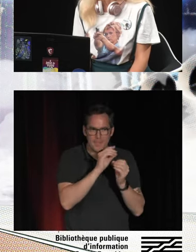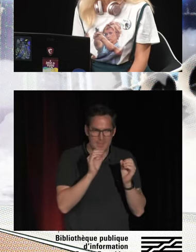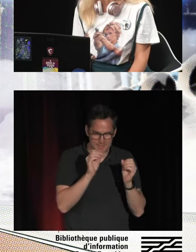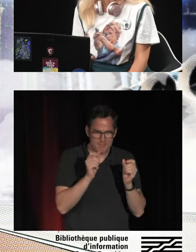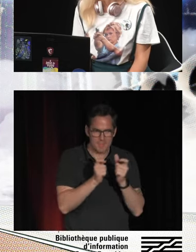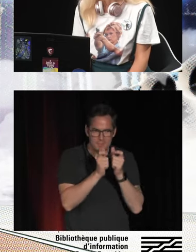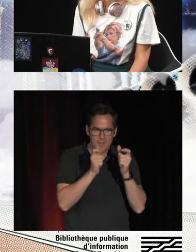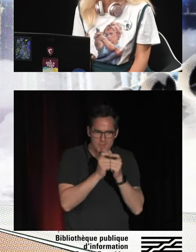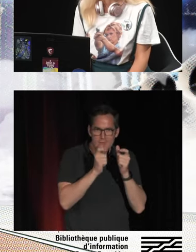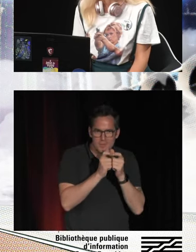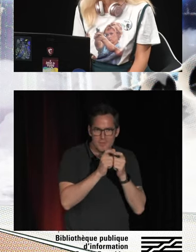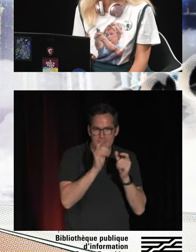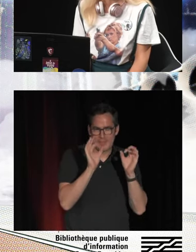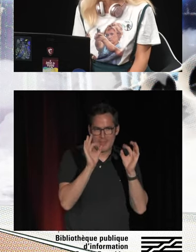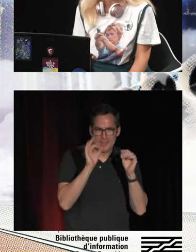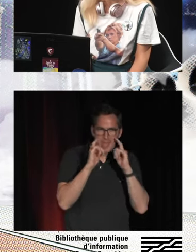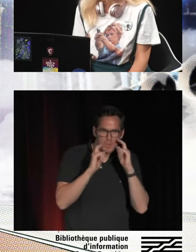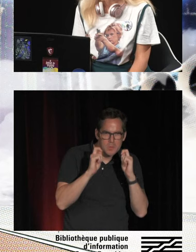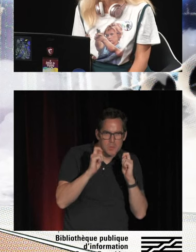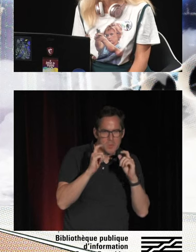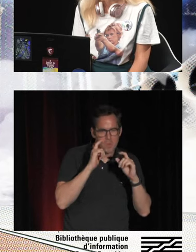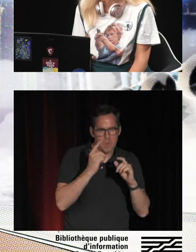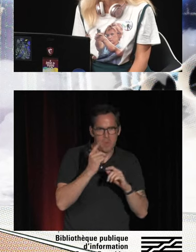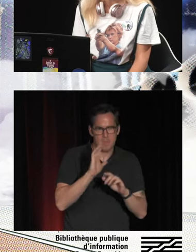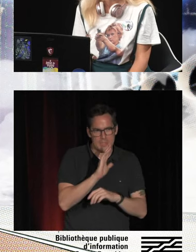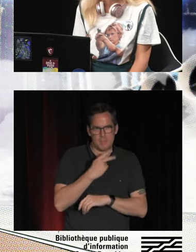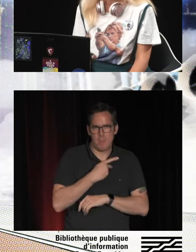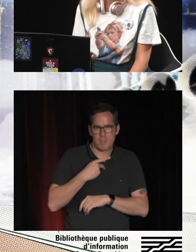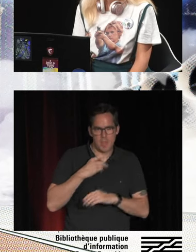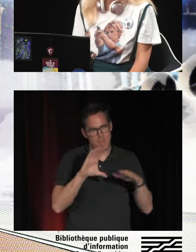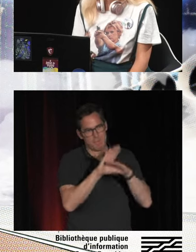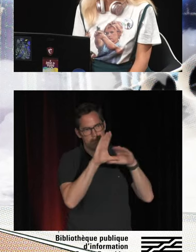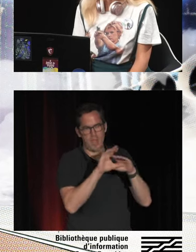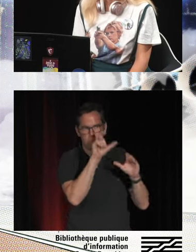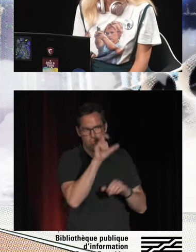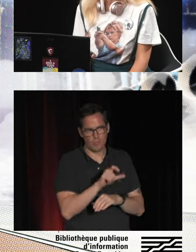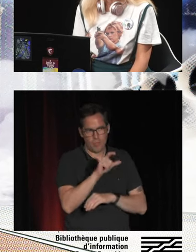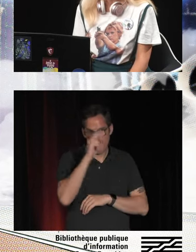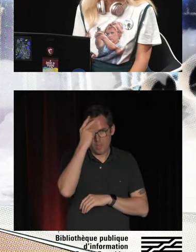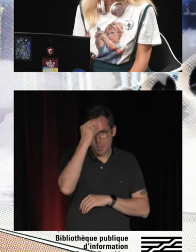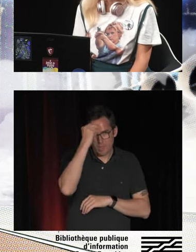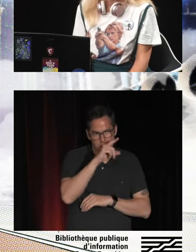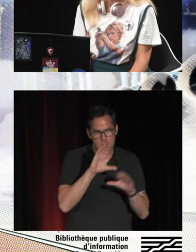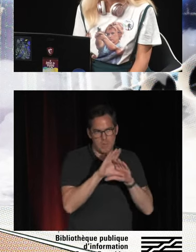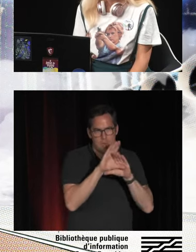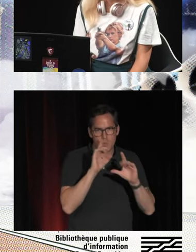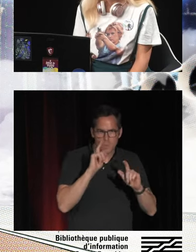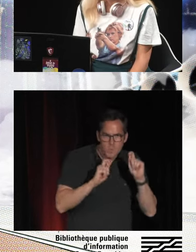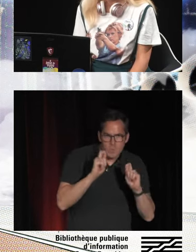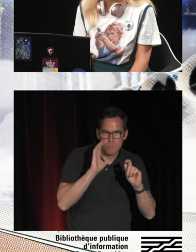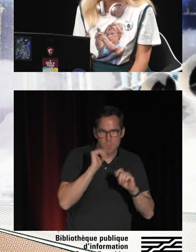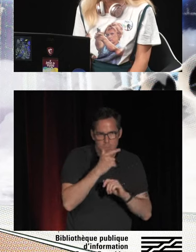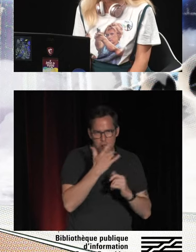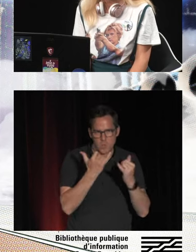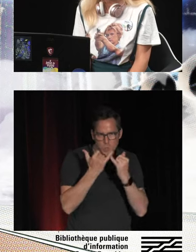très regardants à tout ce qui touche au merchandising, à la propriété intellectuelle de Tintin. Et donc, ils ont suivi de très près le développement du